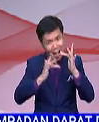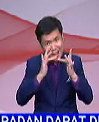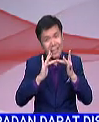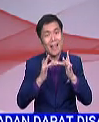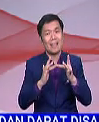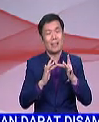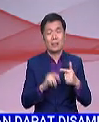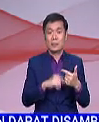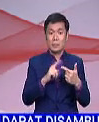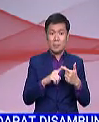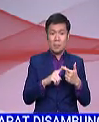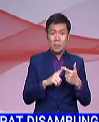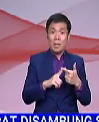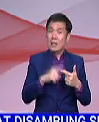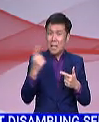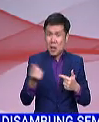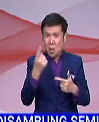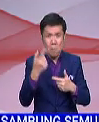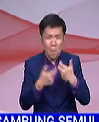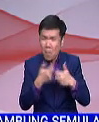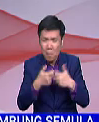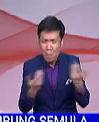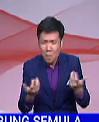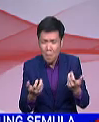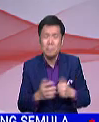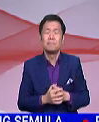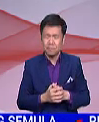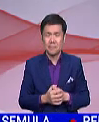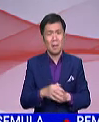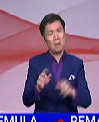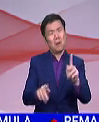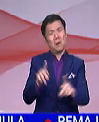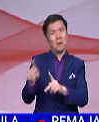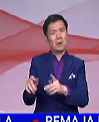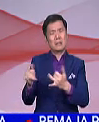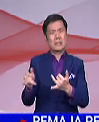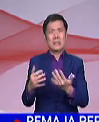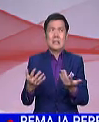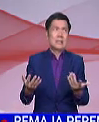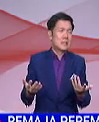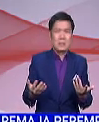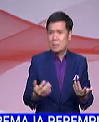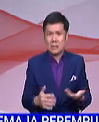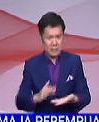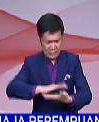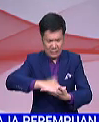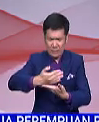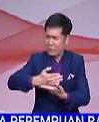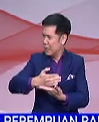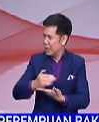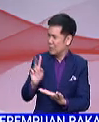akan menyelesaikan salah satu masalah selama ini, yaitu pelajar-pelajar kami terpaksa berkongsi device